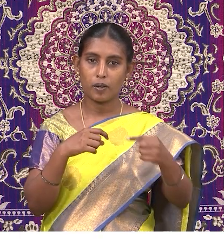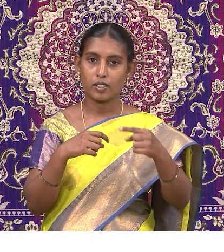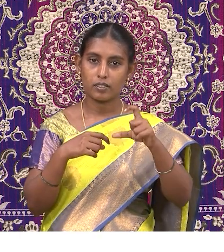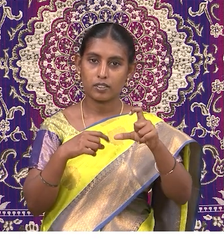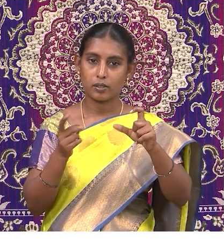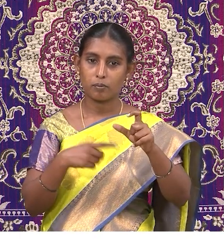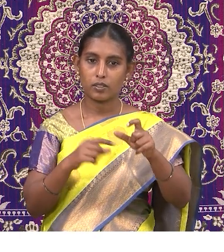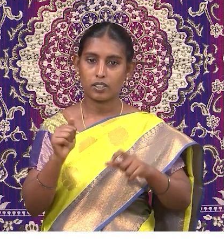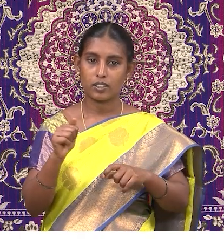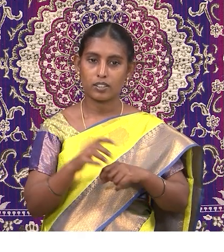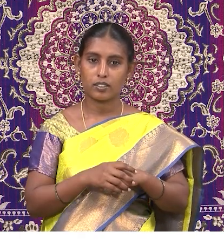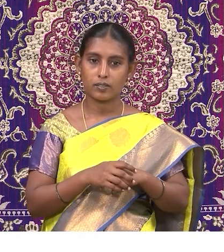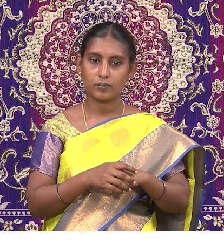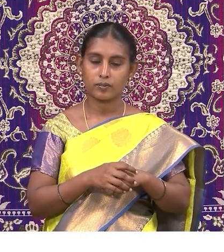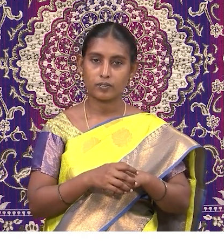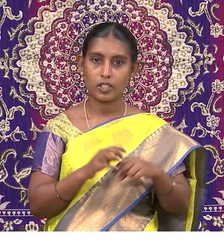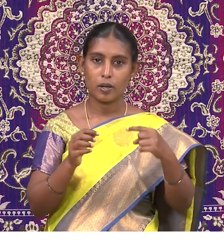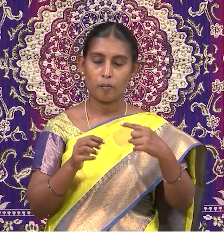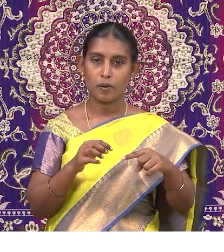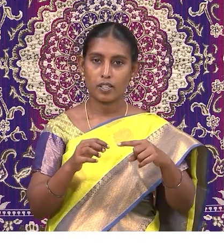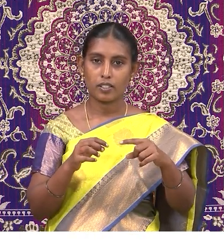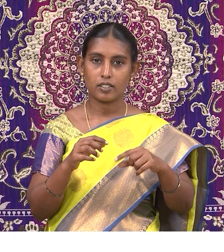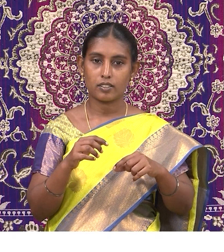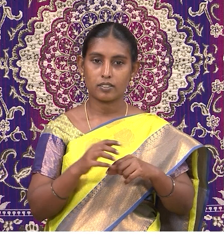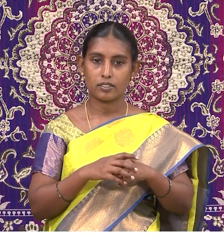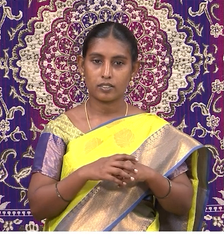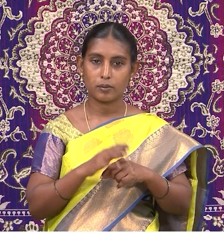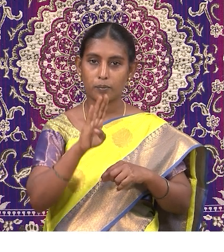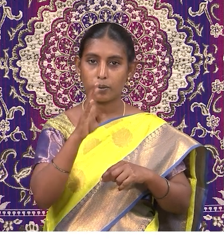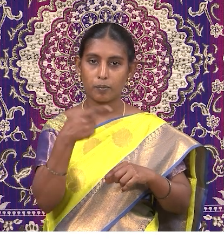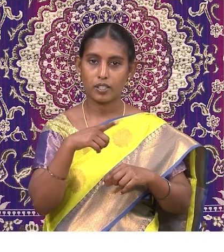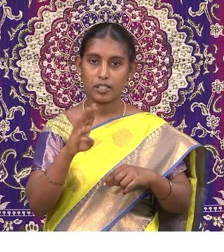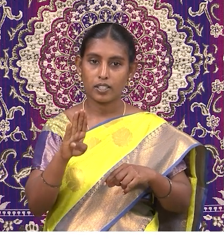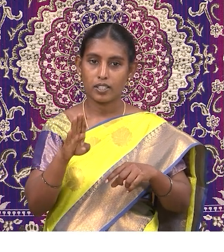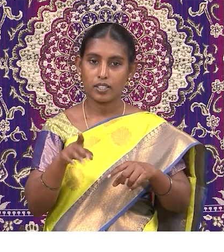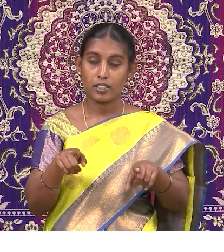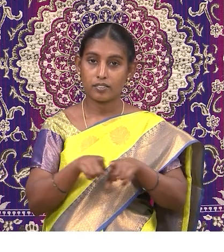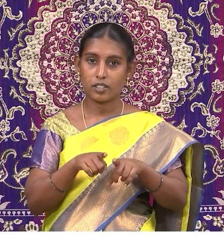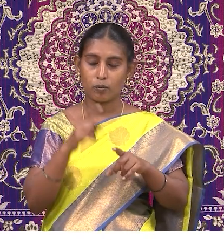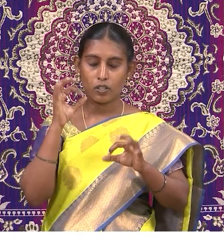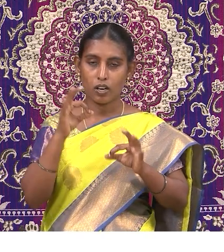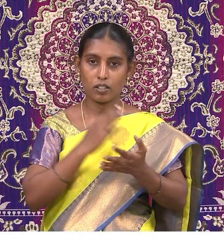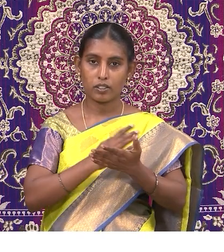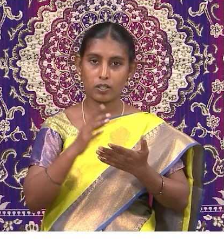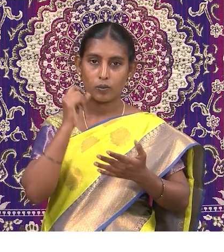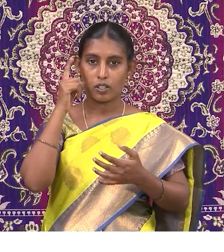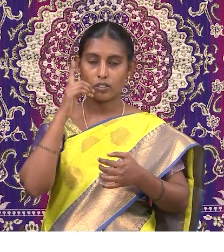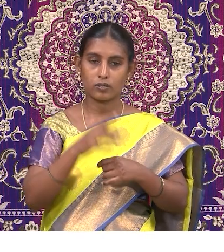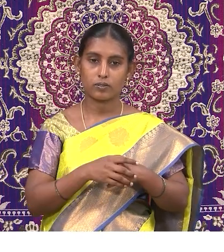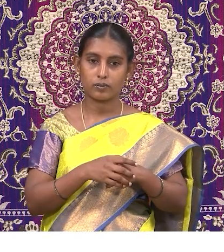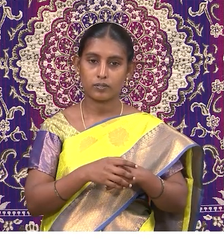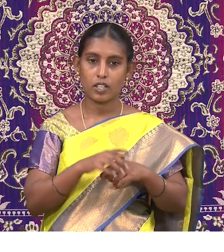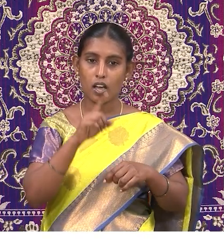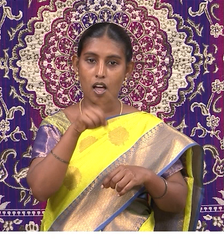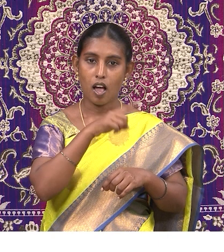போட்டுருவோம். ஏன்னா ஆல்ஃபா ப்ளஸ் பீட்டா மைனஸ் பி பை ஏன்னு சொல்கிறது போல் எங்கே மைனஸ் சி பை ஏன்னு டக்குன்னு போட்டுருவோம். நாம் அதில் ரொம்ப தெளிவாக இருக்கணும். ஆல்ஃபா